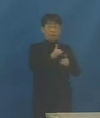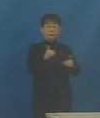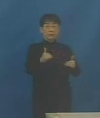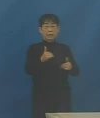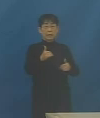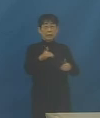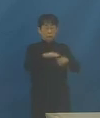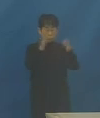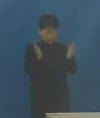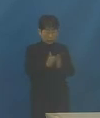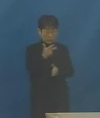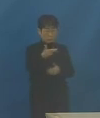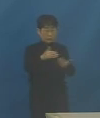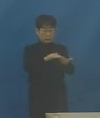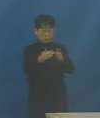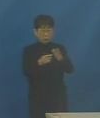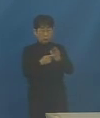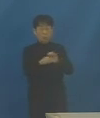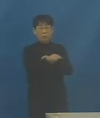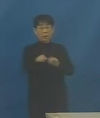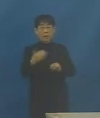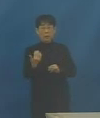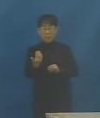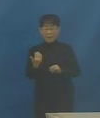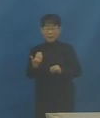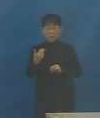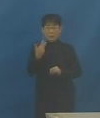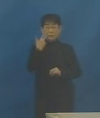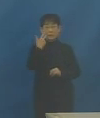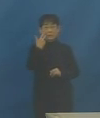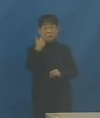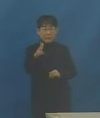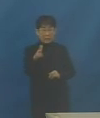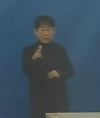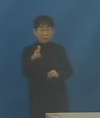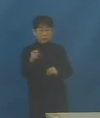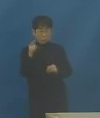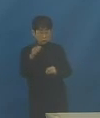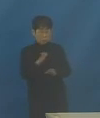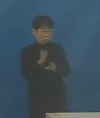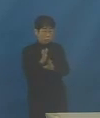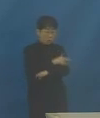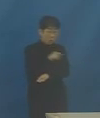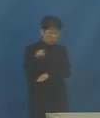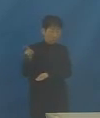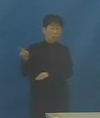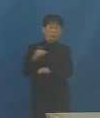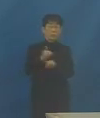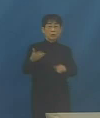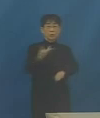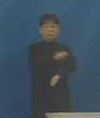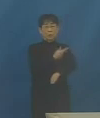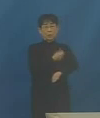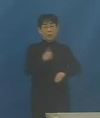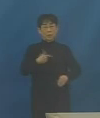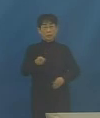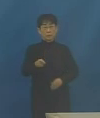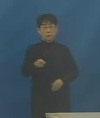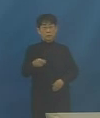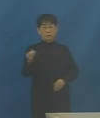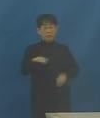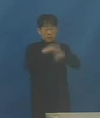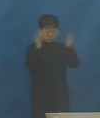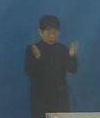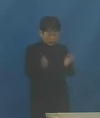こう前田を使用してなら影ずというようにしていくとそれから全ての市長さん月から